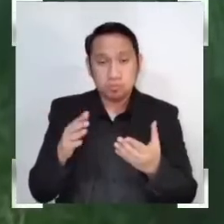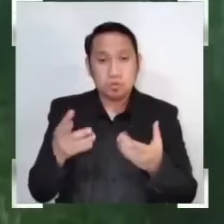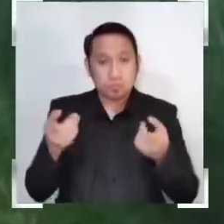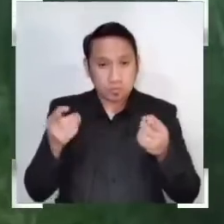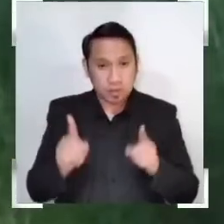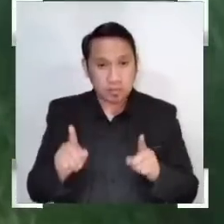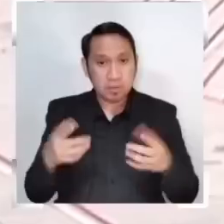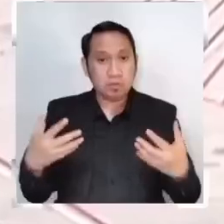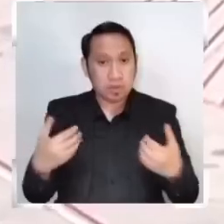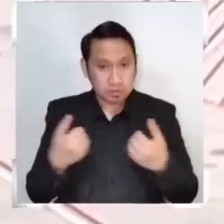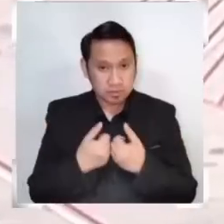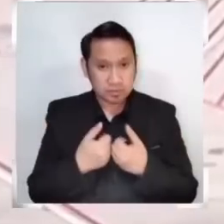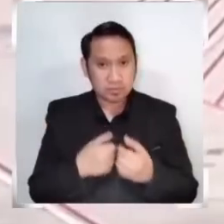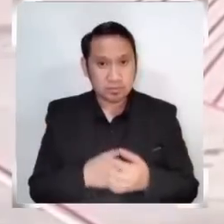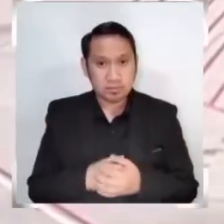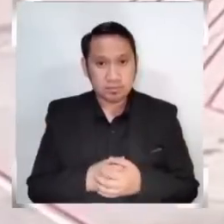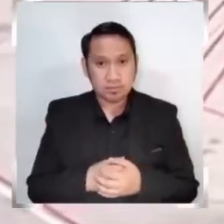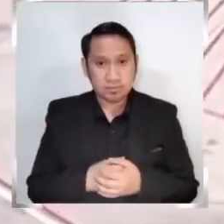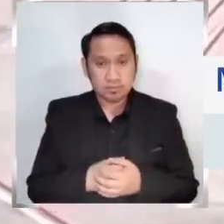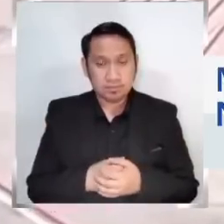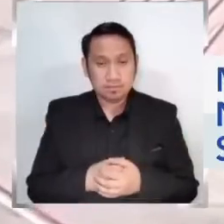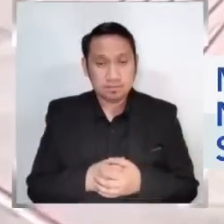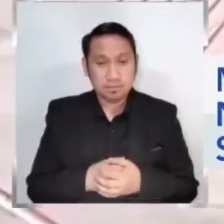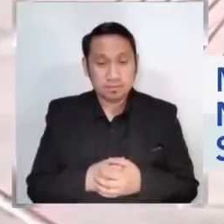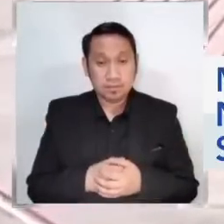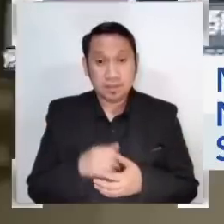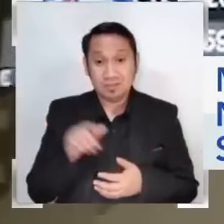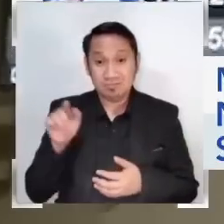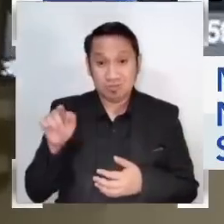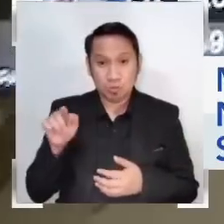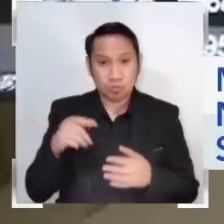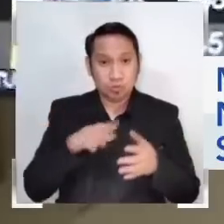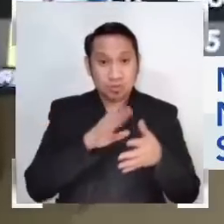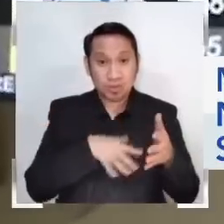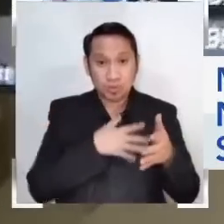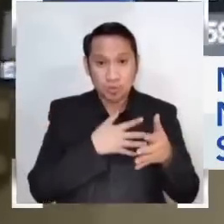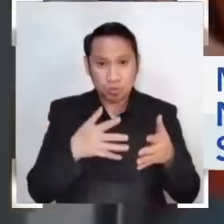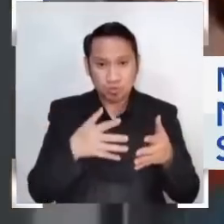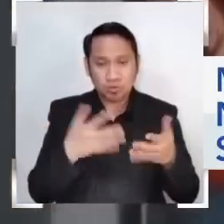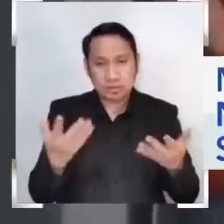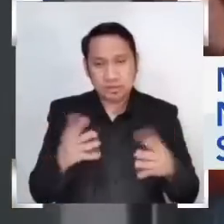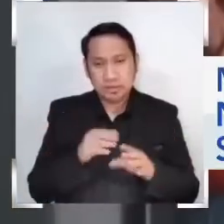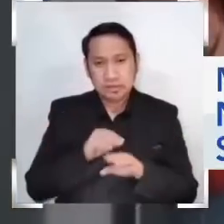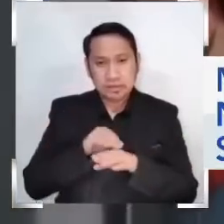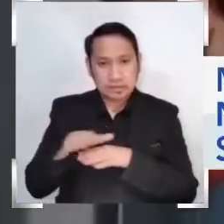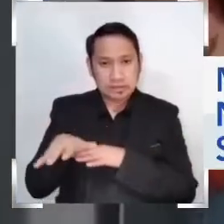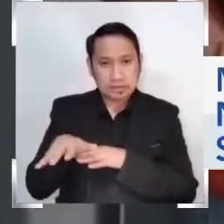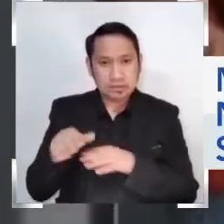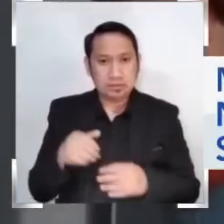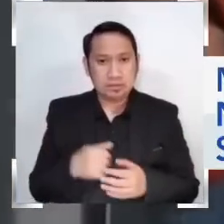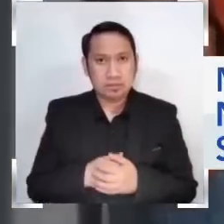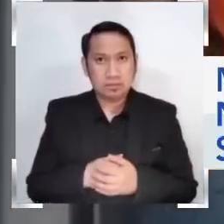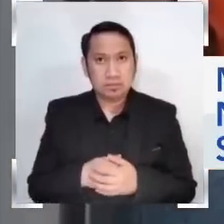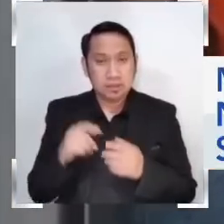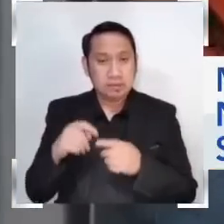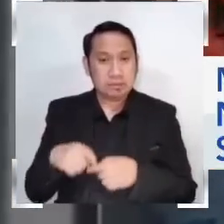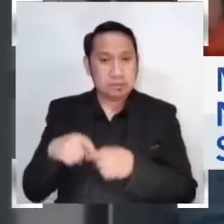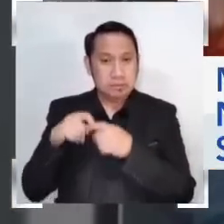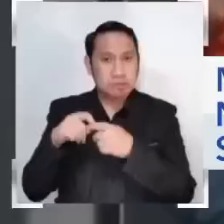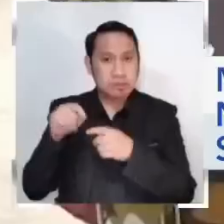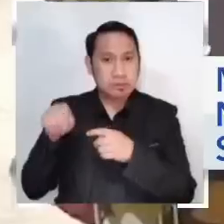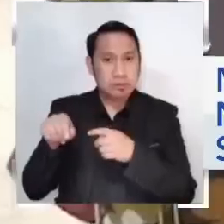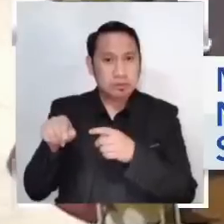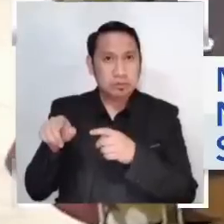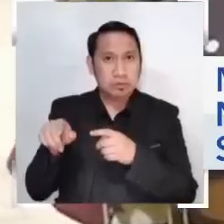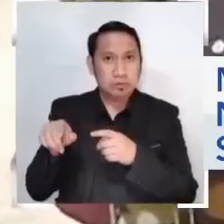mga pasahero. Ilang flight sa paliparan ang apektado, kabilang sa mga na-stranded na pasahero, sina Sherlita at Tess,